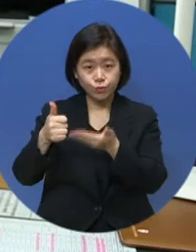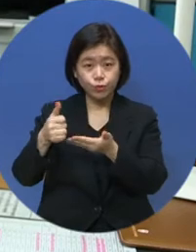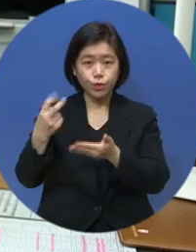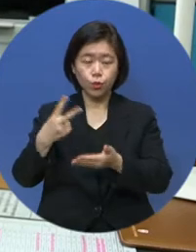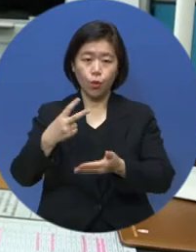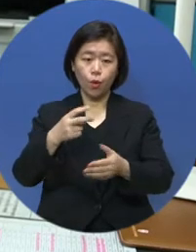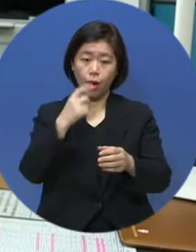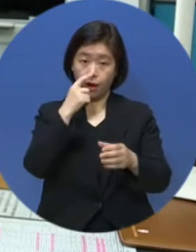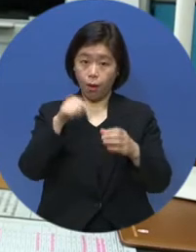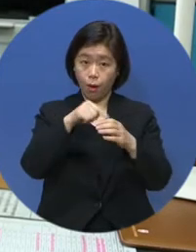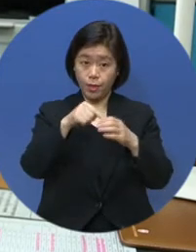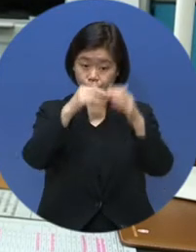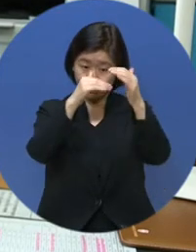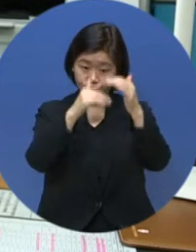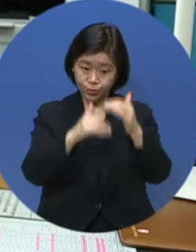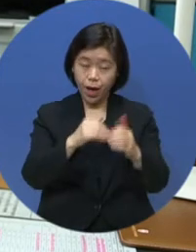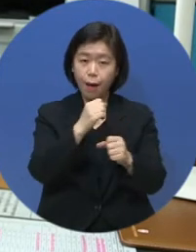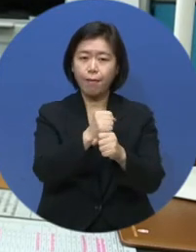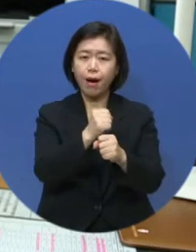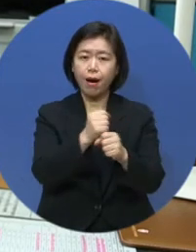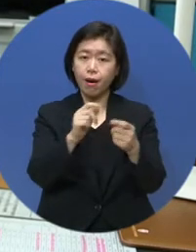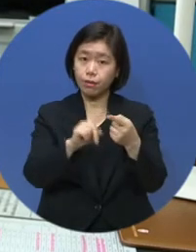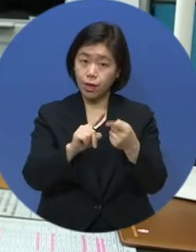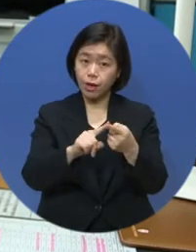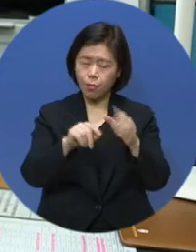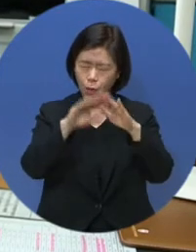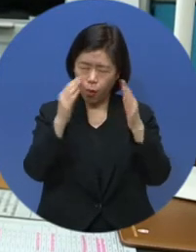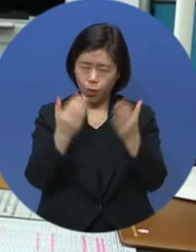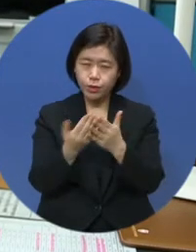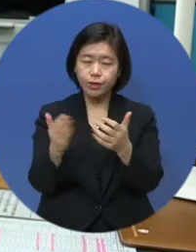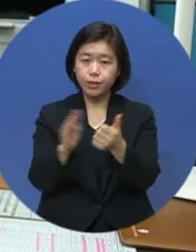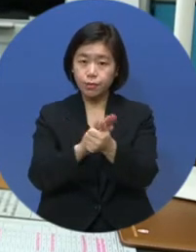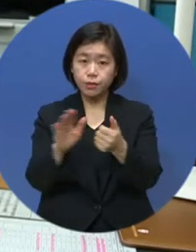내리고 또 서비스를 제공하는 모든 부분들이 그래도